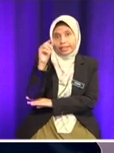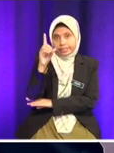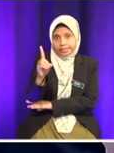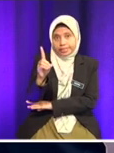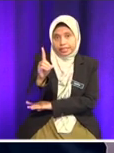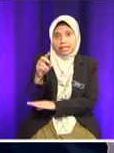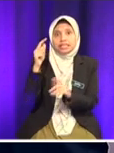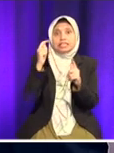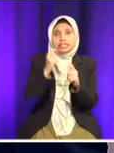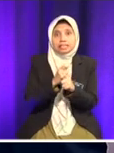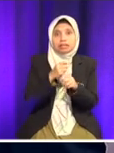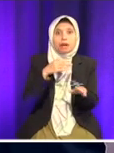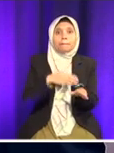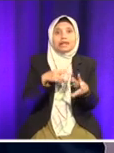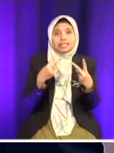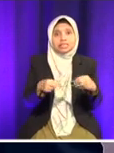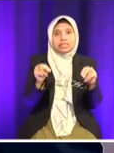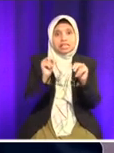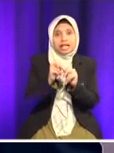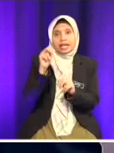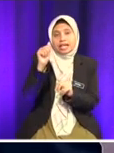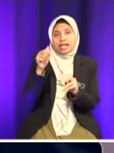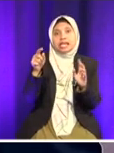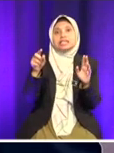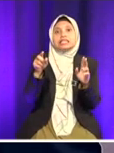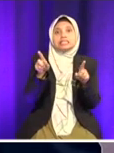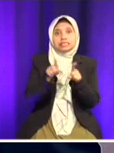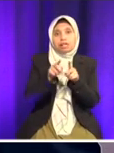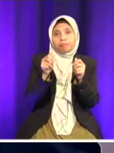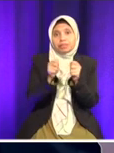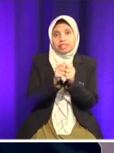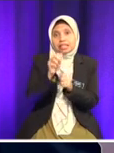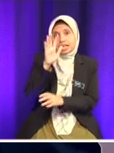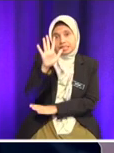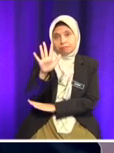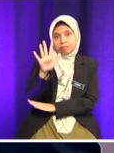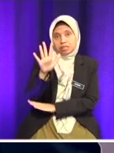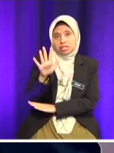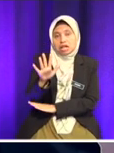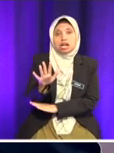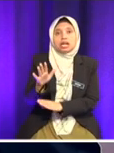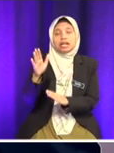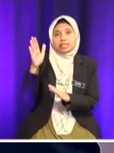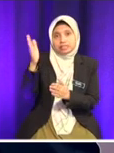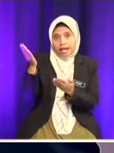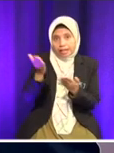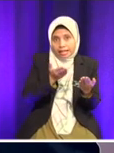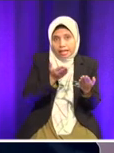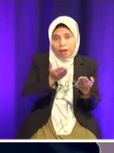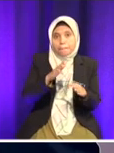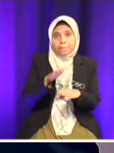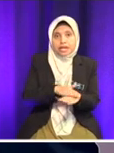ditetapkan pada nilai I = 5 kita gerakkan slide ini perlahan-lahan ke sebelah